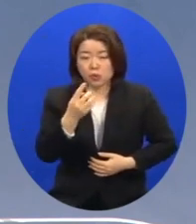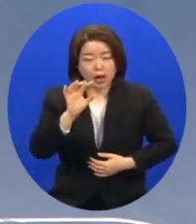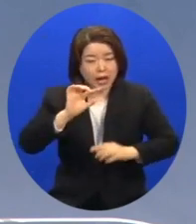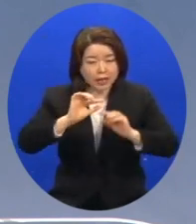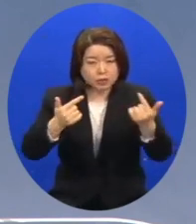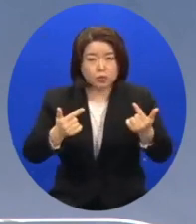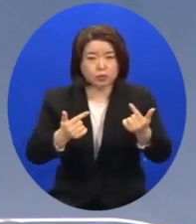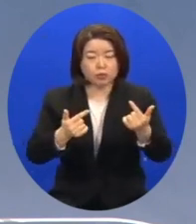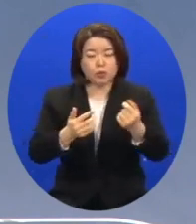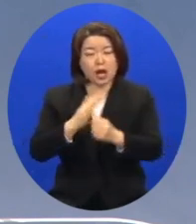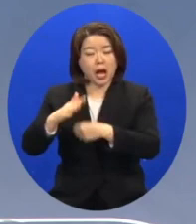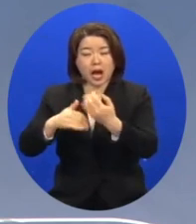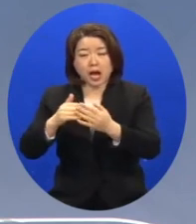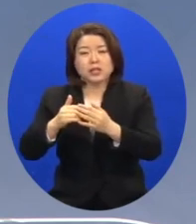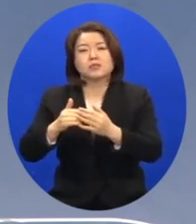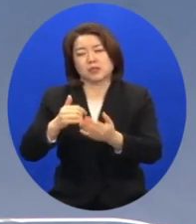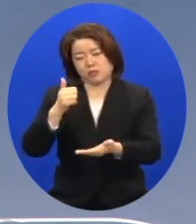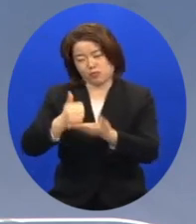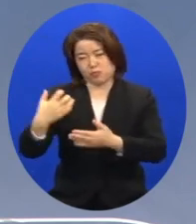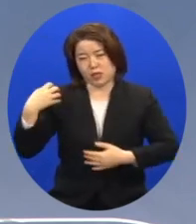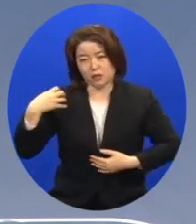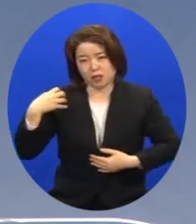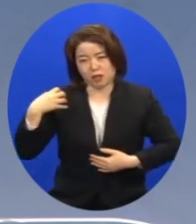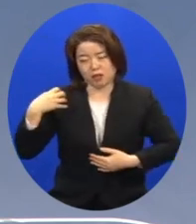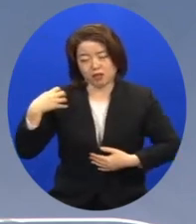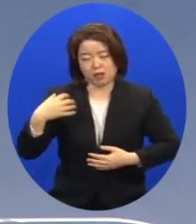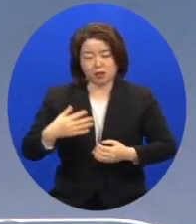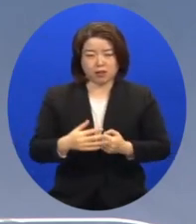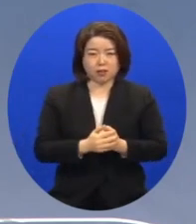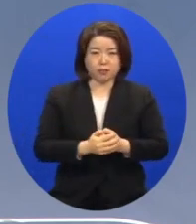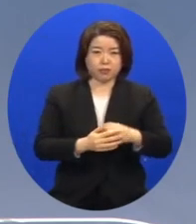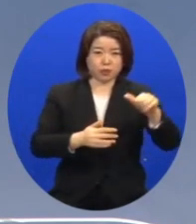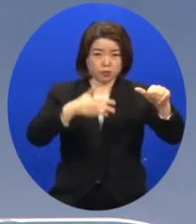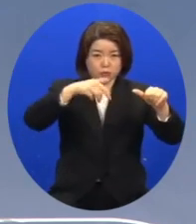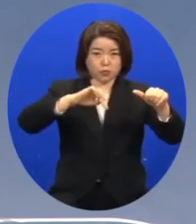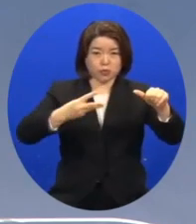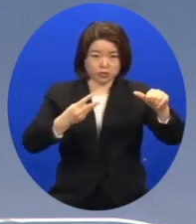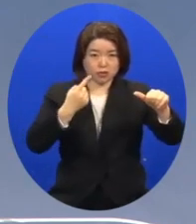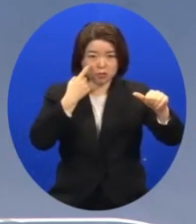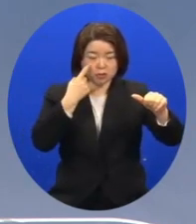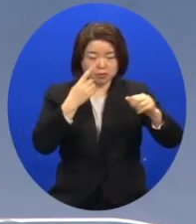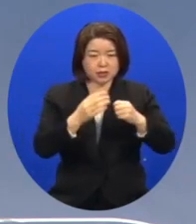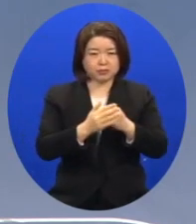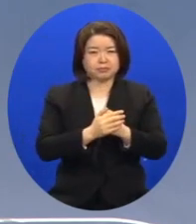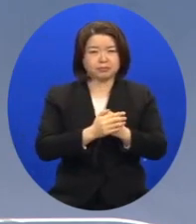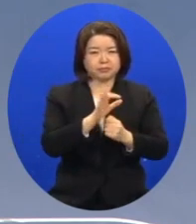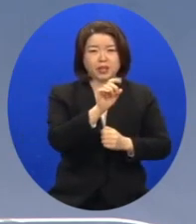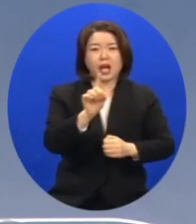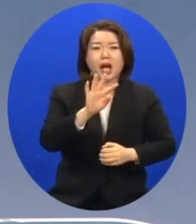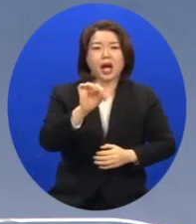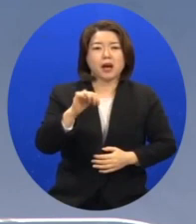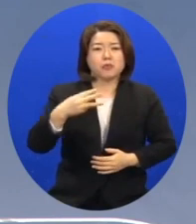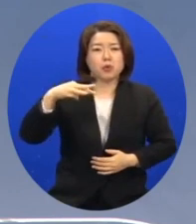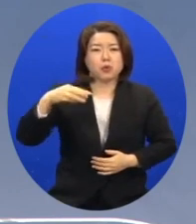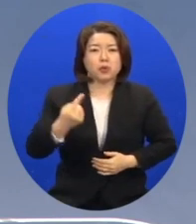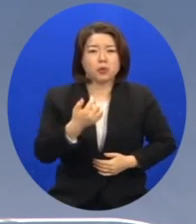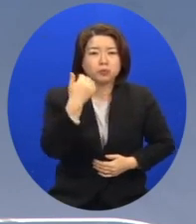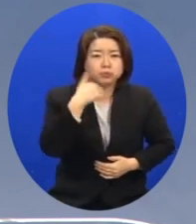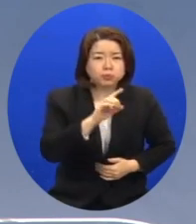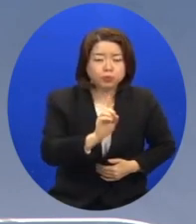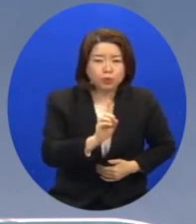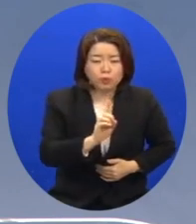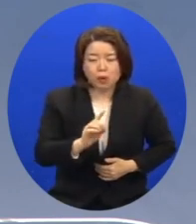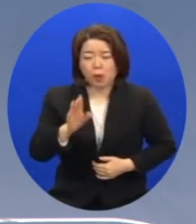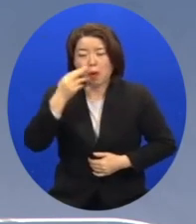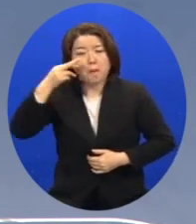말씀합니다 5절 부채 7절에 보면 그렇다면 아볼로는 무엇이고 바울은 무엇입니까 아볼로 와